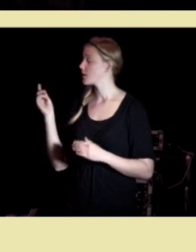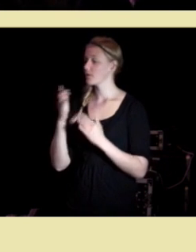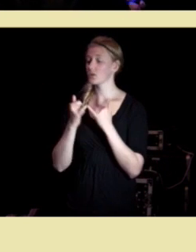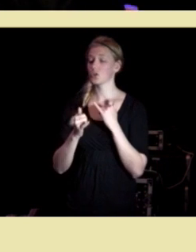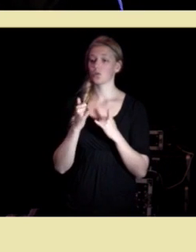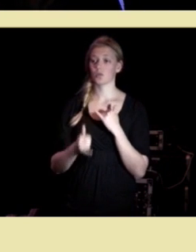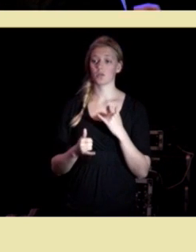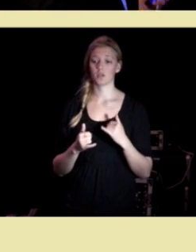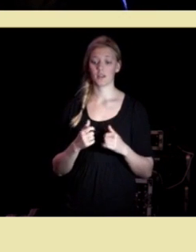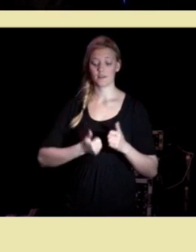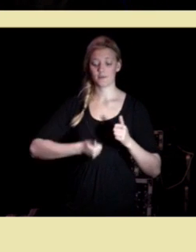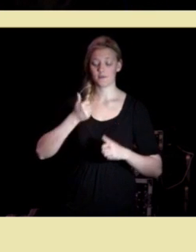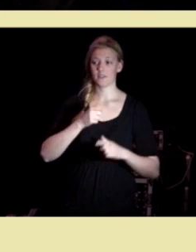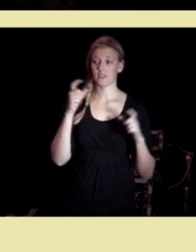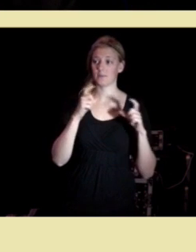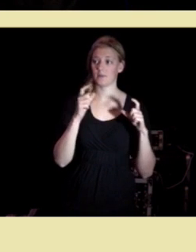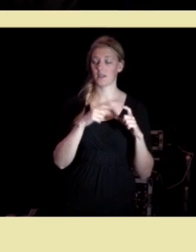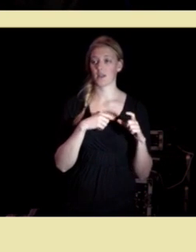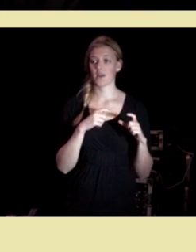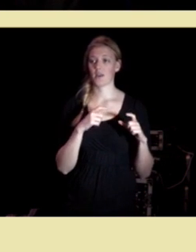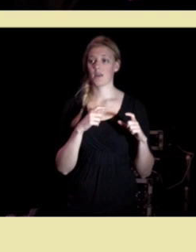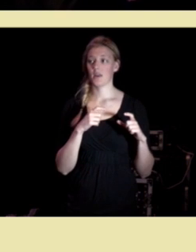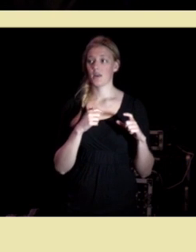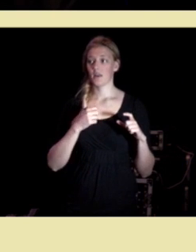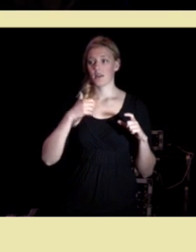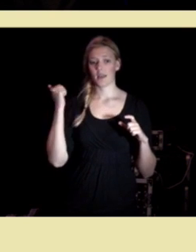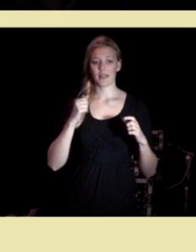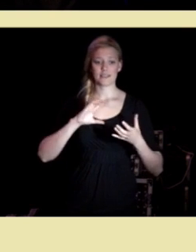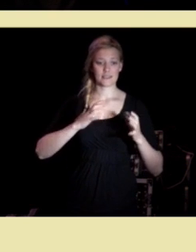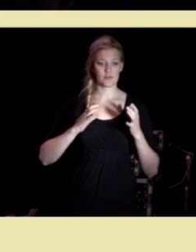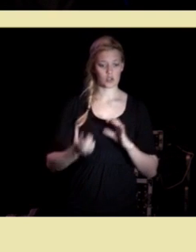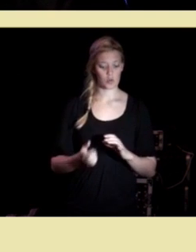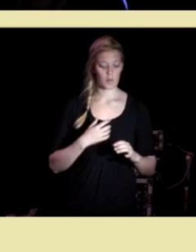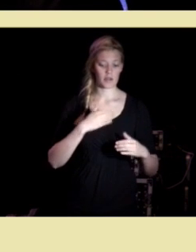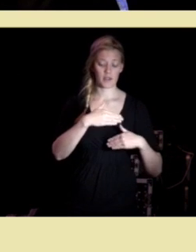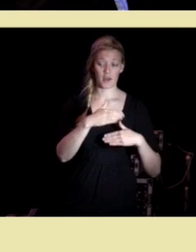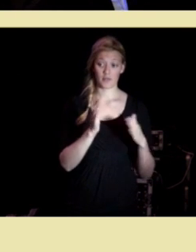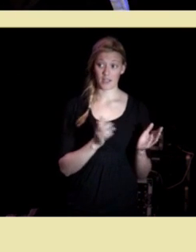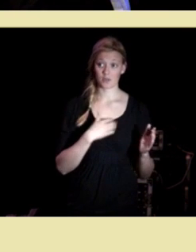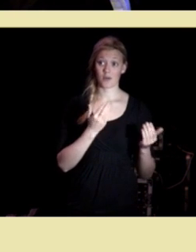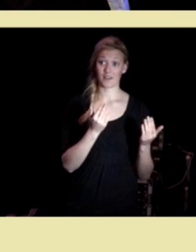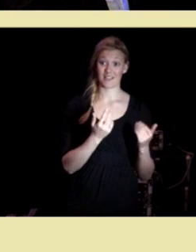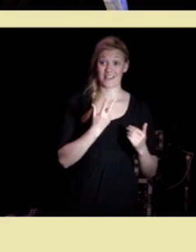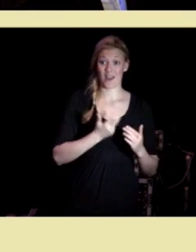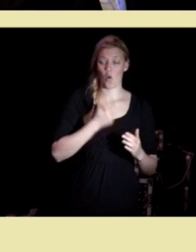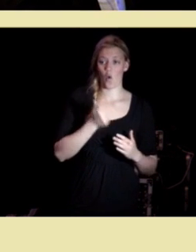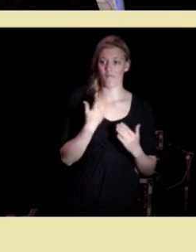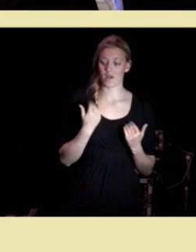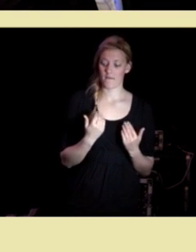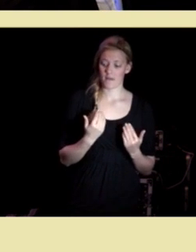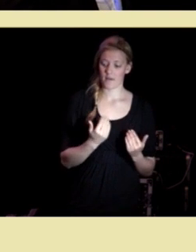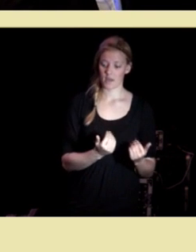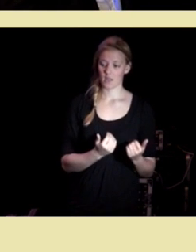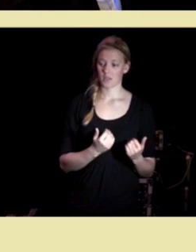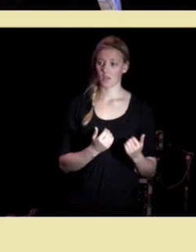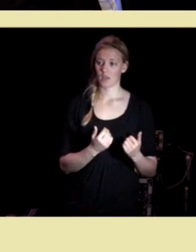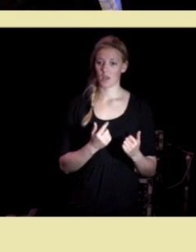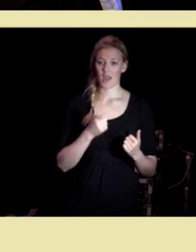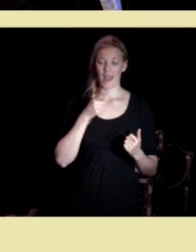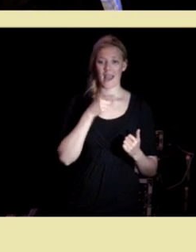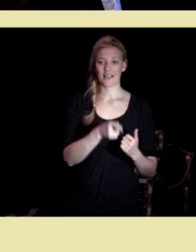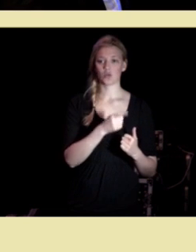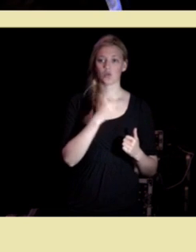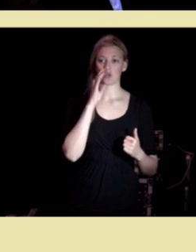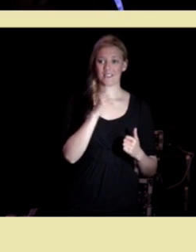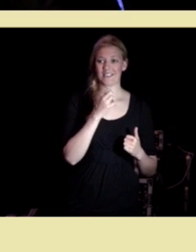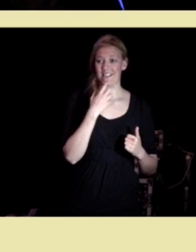Nærmere med slutten, et annet viktig bilde her er, det altså situasjonen fra en avdeling hvor de har folk som ventet i 3 år, så er det så 1093 dager, det er jo